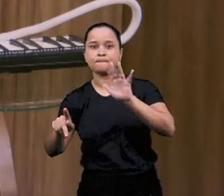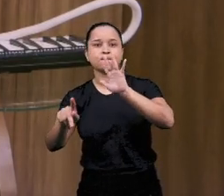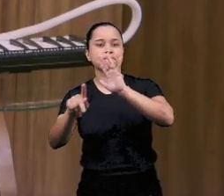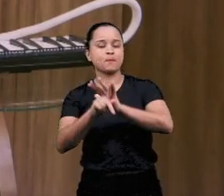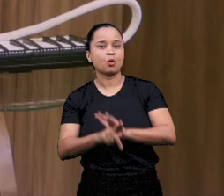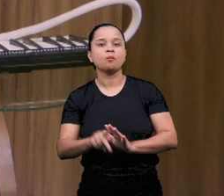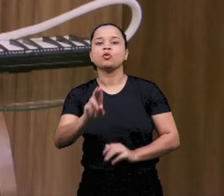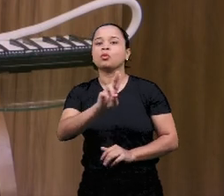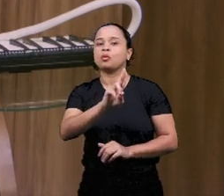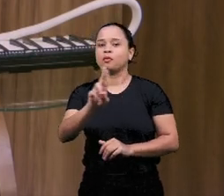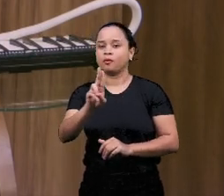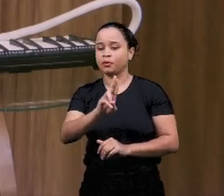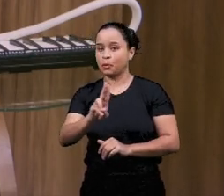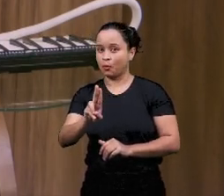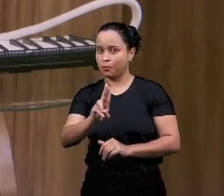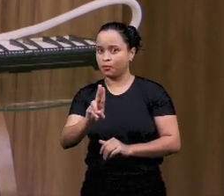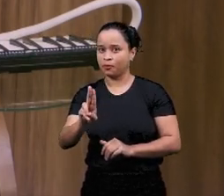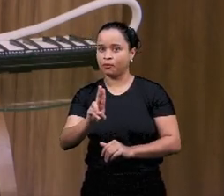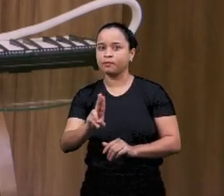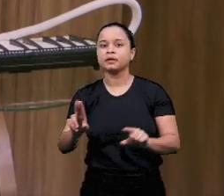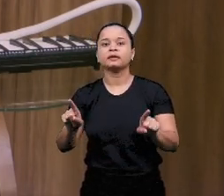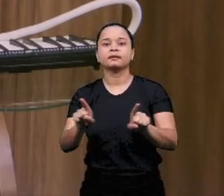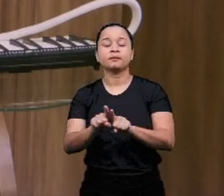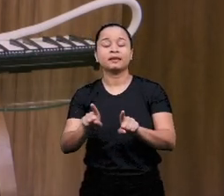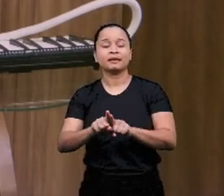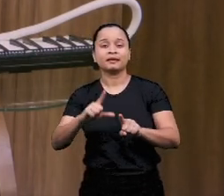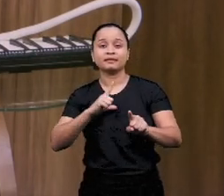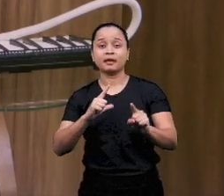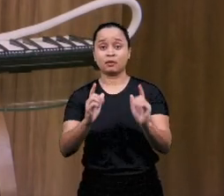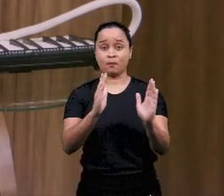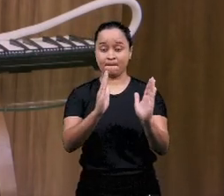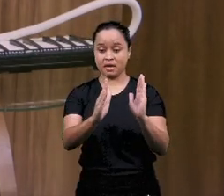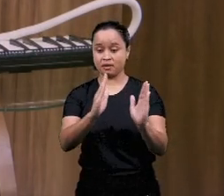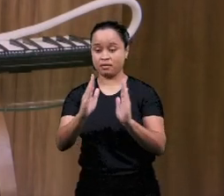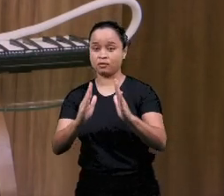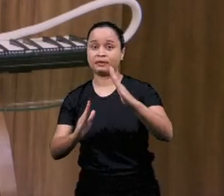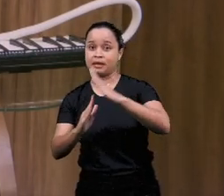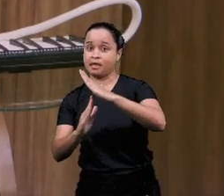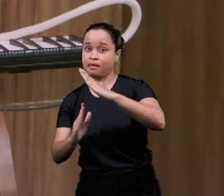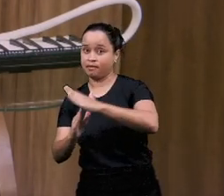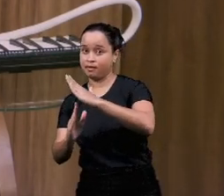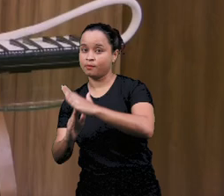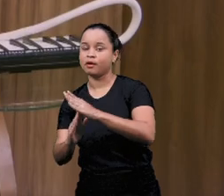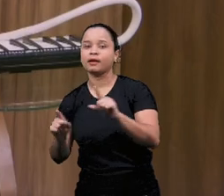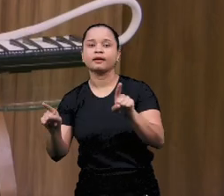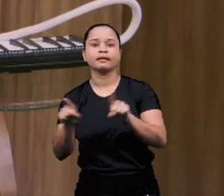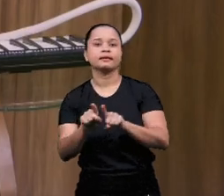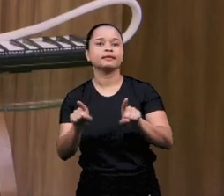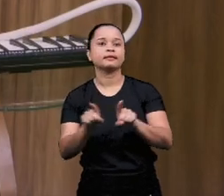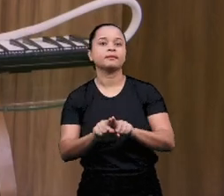le ton. Ici, les notes dans le